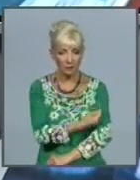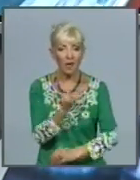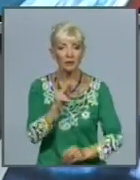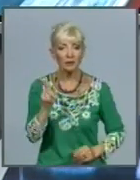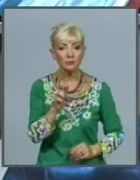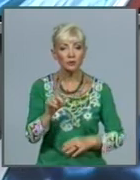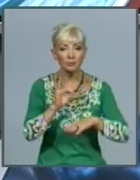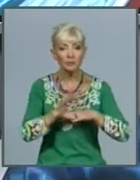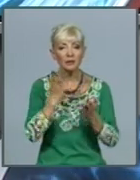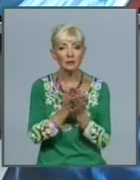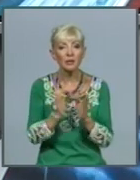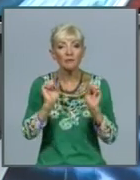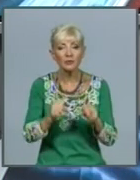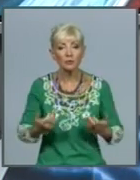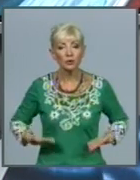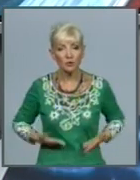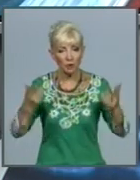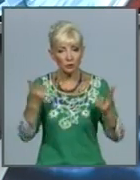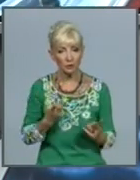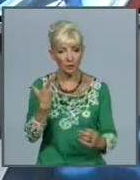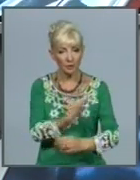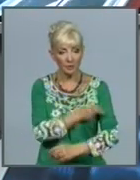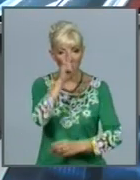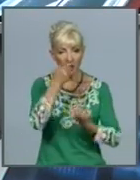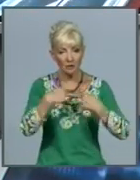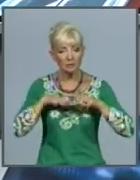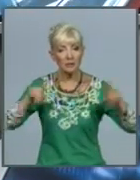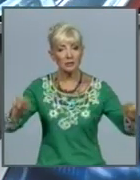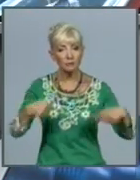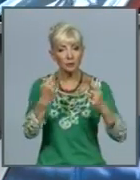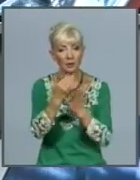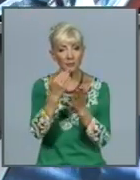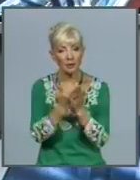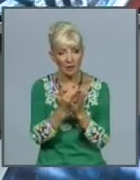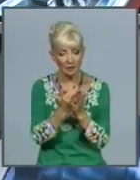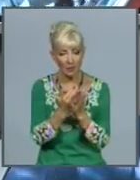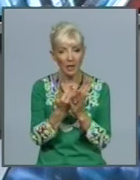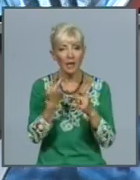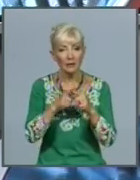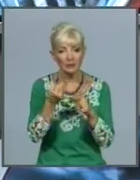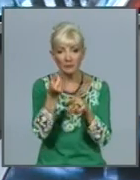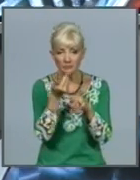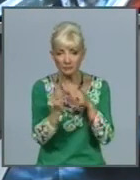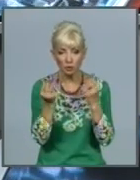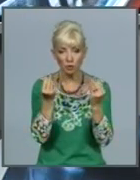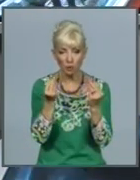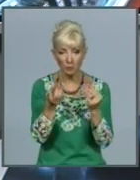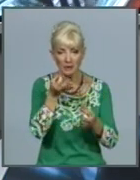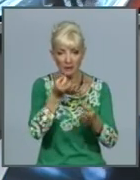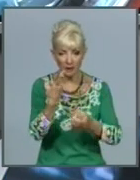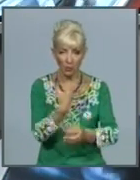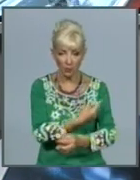до життєво необхідних препаратів, державою була створена система реімбурсації – відшкодування вартості препаратів. Ліками хворі